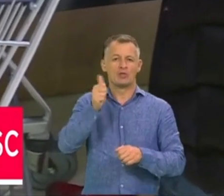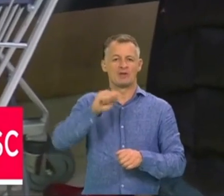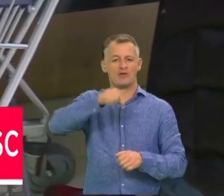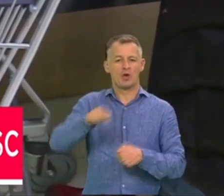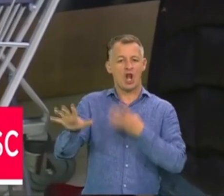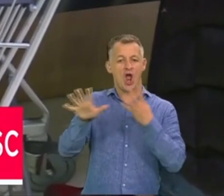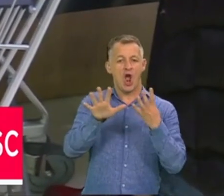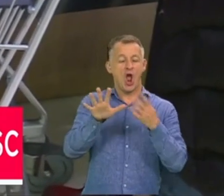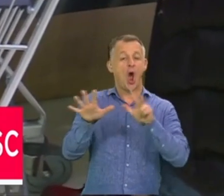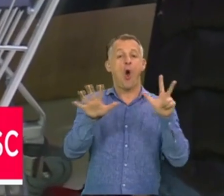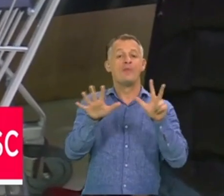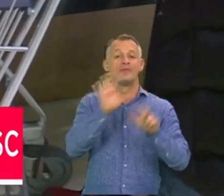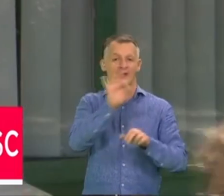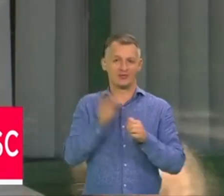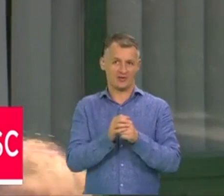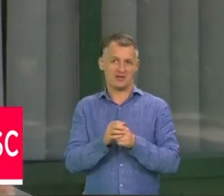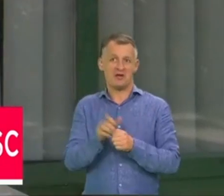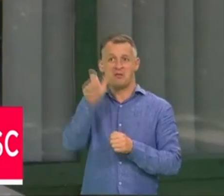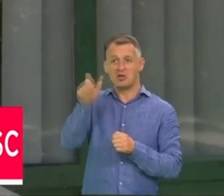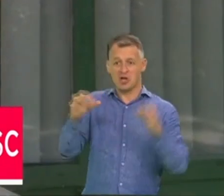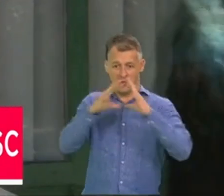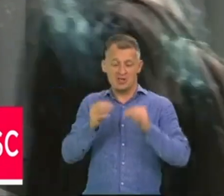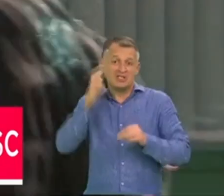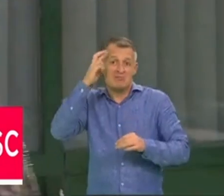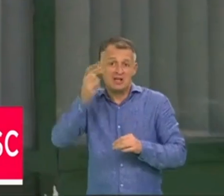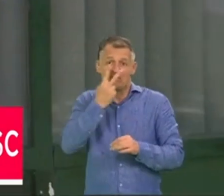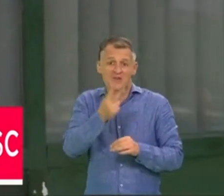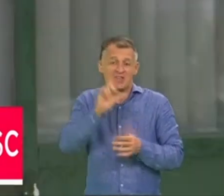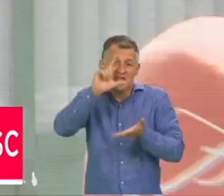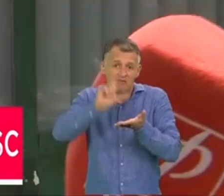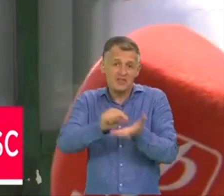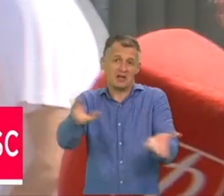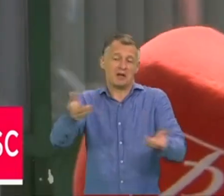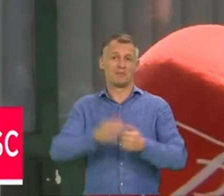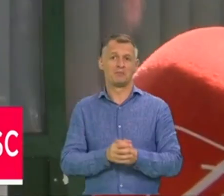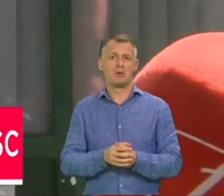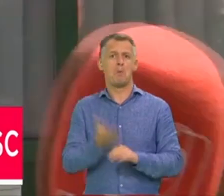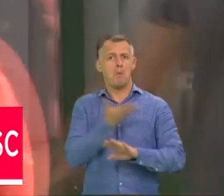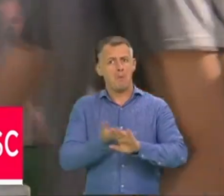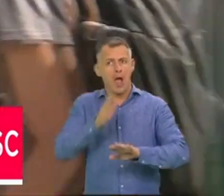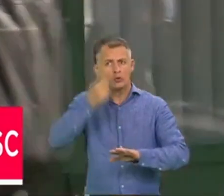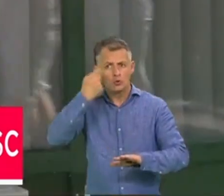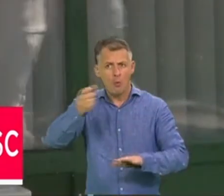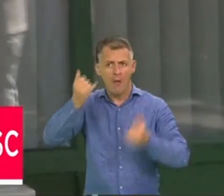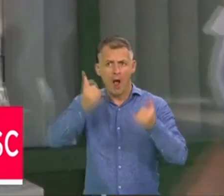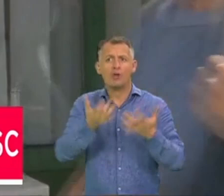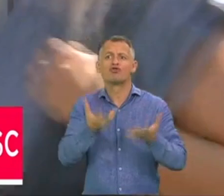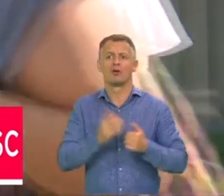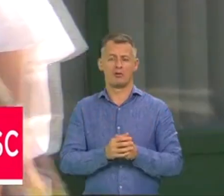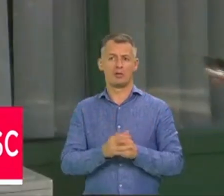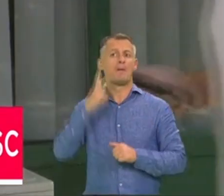să vadă o ieftinire. Sunt cam mai scumpe decât a zis că le ieftinesc. Ce vi se pare așa mai scump?